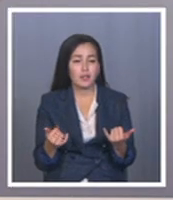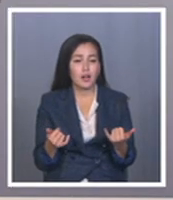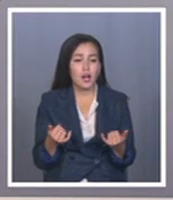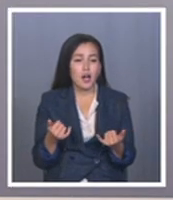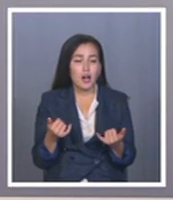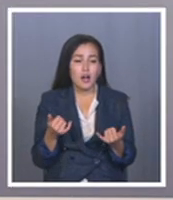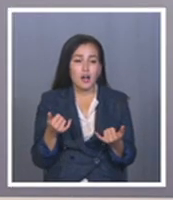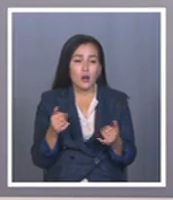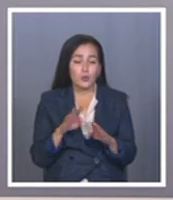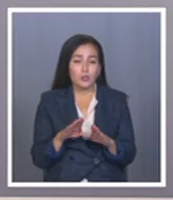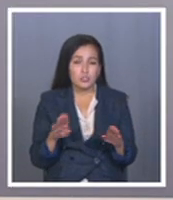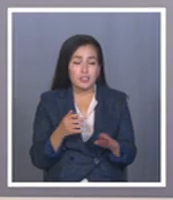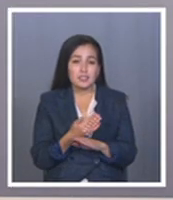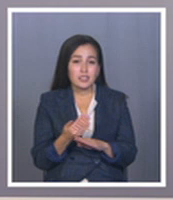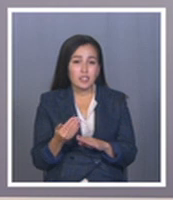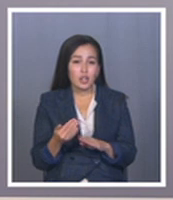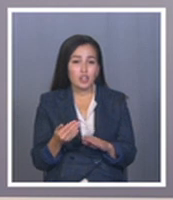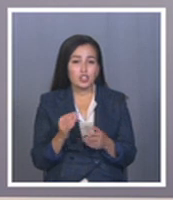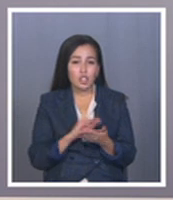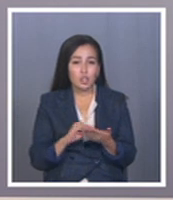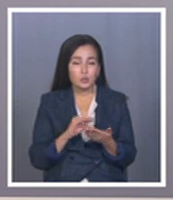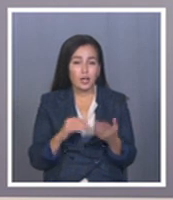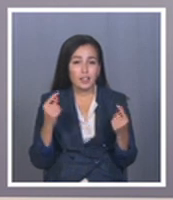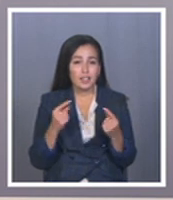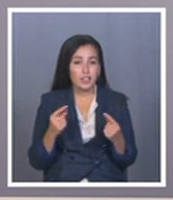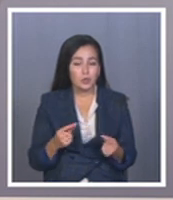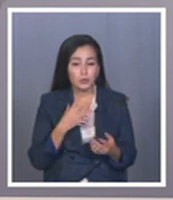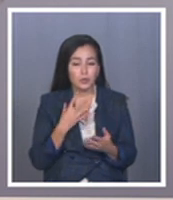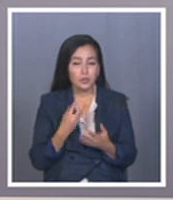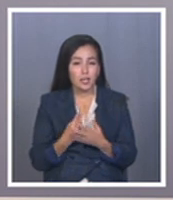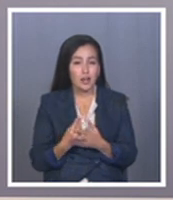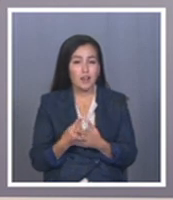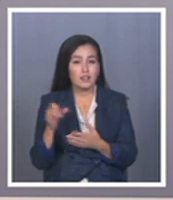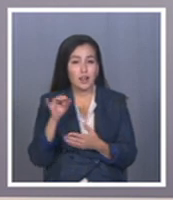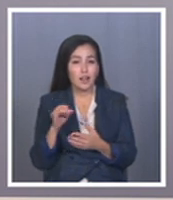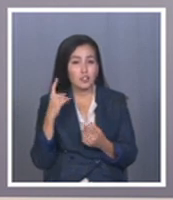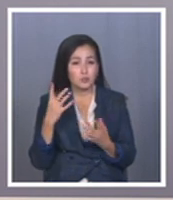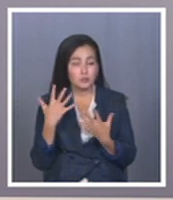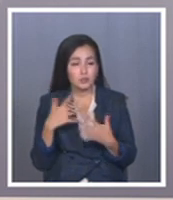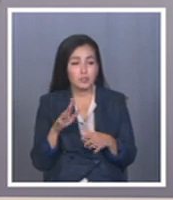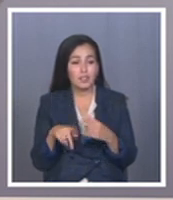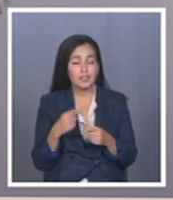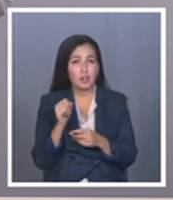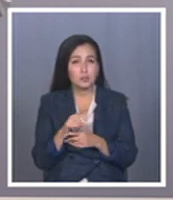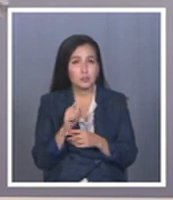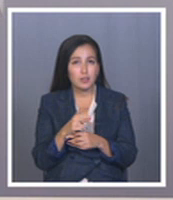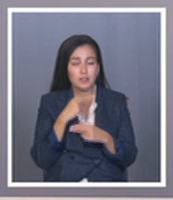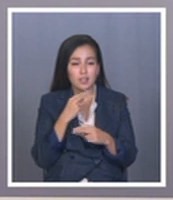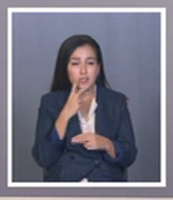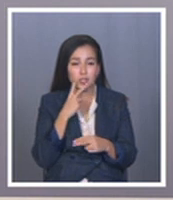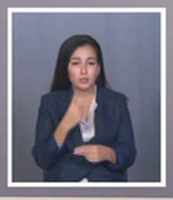Оқушылар, сіздерге төте жазуға келу тарихы түсінікті болса, келесі тапсырмаға назар аударыңыздар.